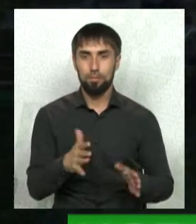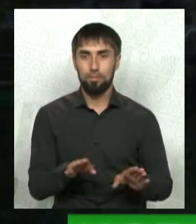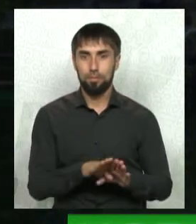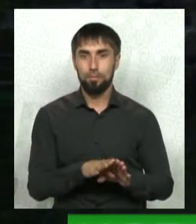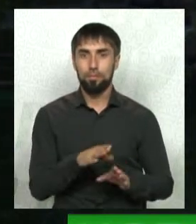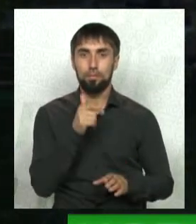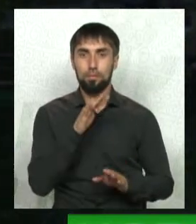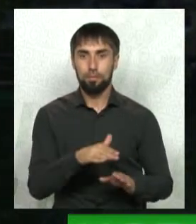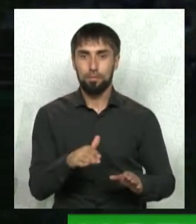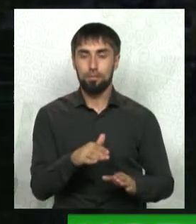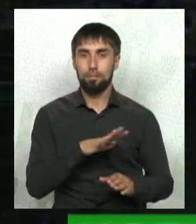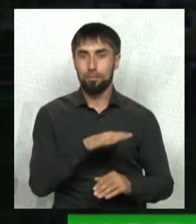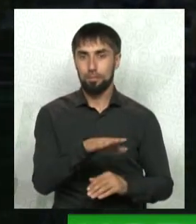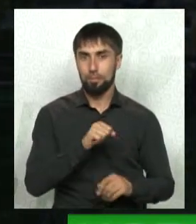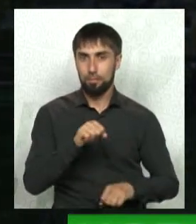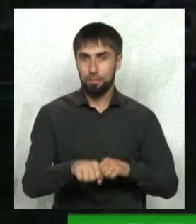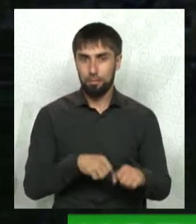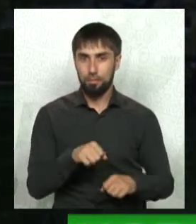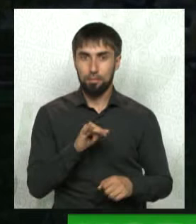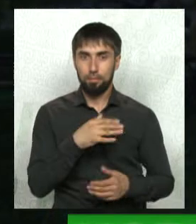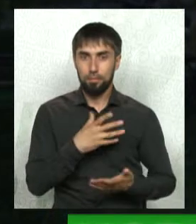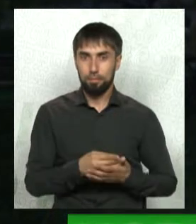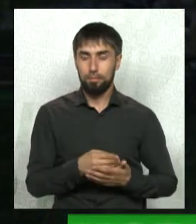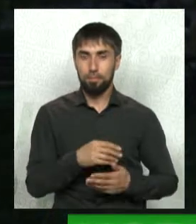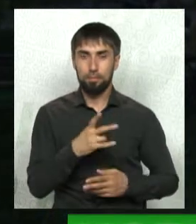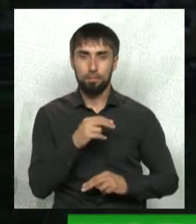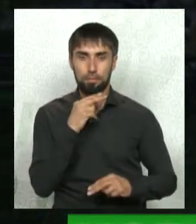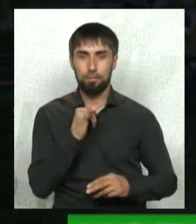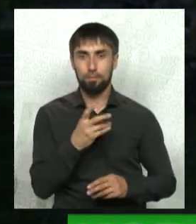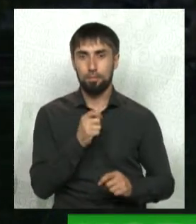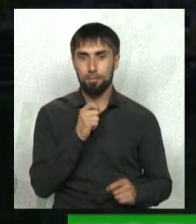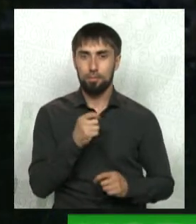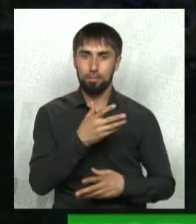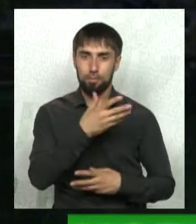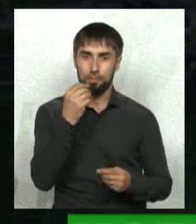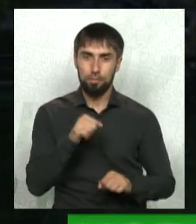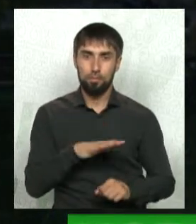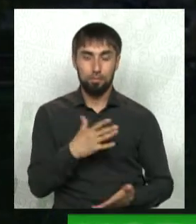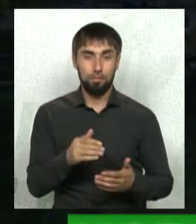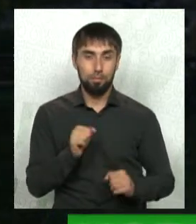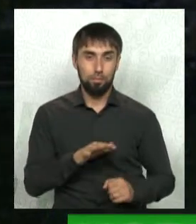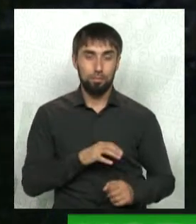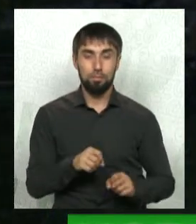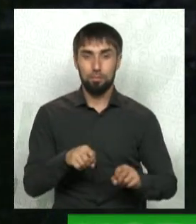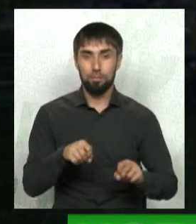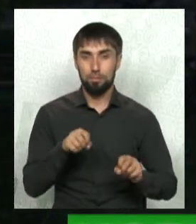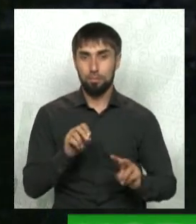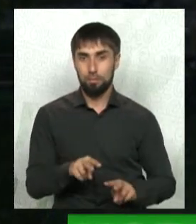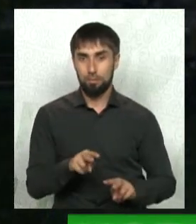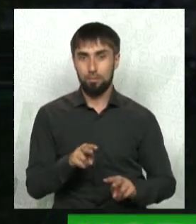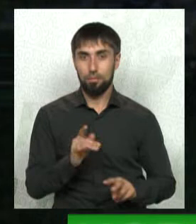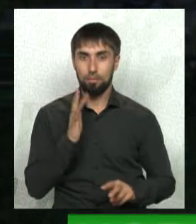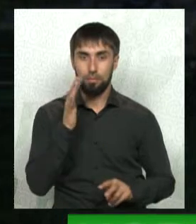дети берут на прокат велосипеды и по собственной невнимательности, неосторожности, забывчивости, а может быть и со специальным